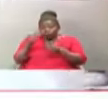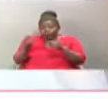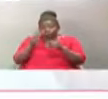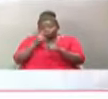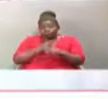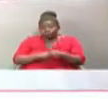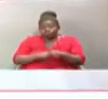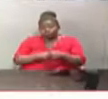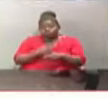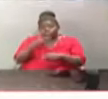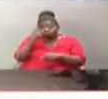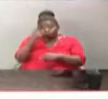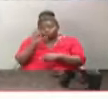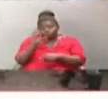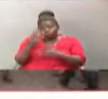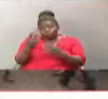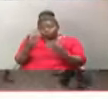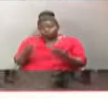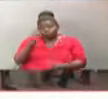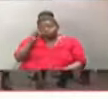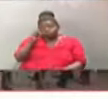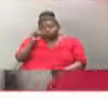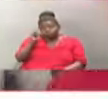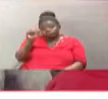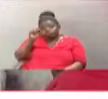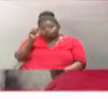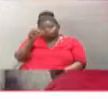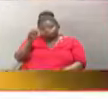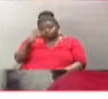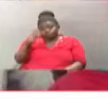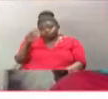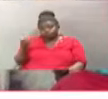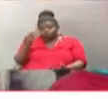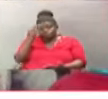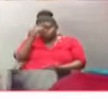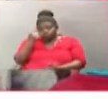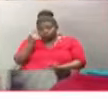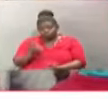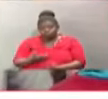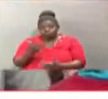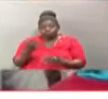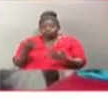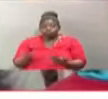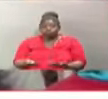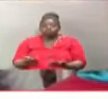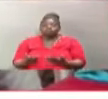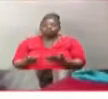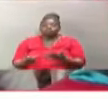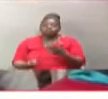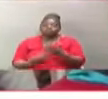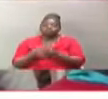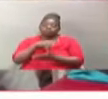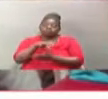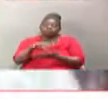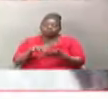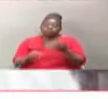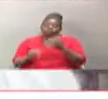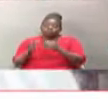munaana ez'ekiro. Mulufula y'amasanafu alaze essanyu olw'okubanga baatebenkera okuva mu ntalo ezaayisuse mu kitundu